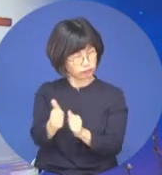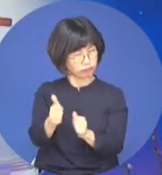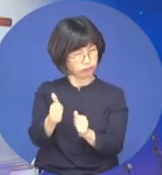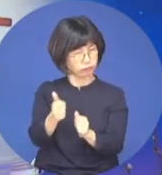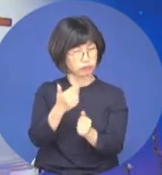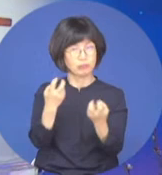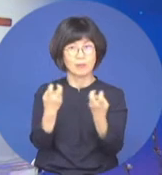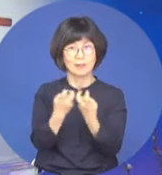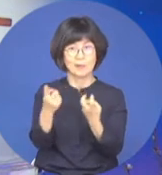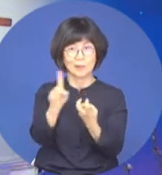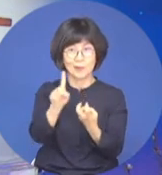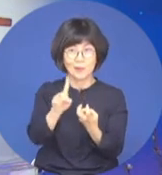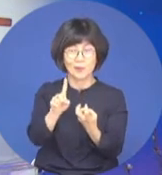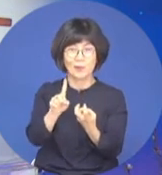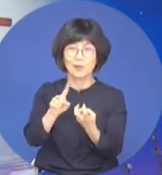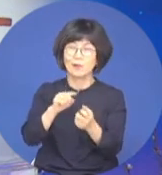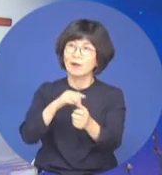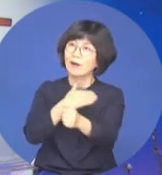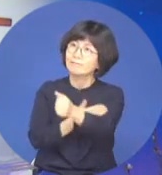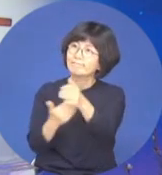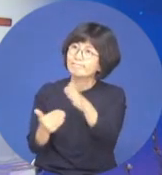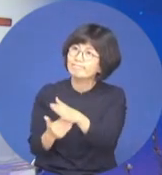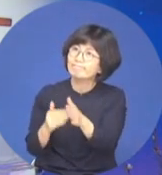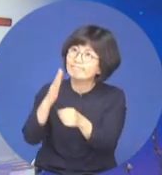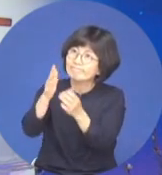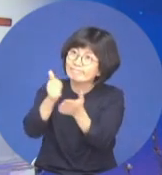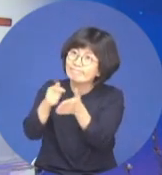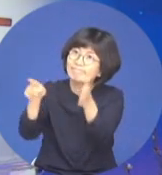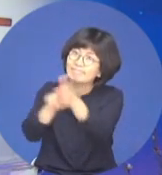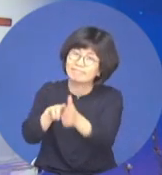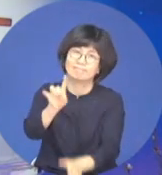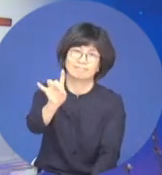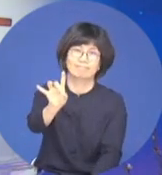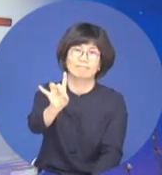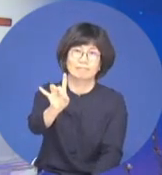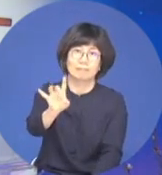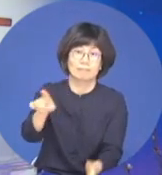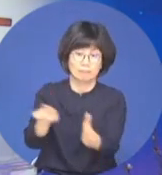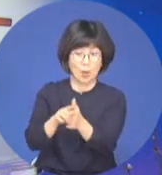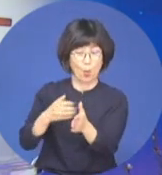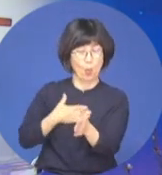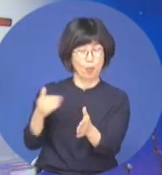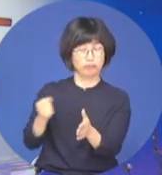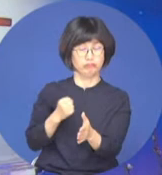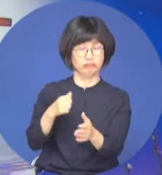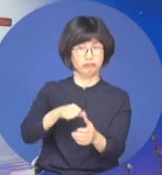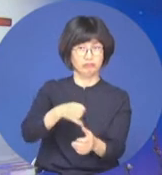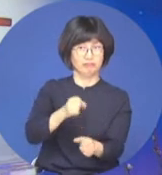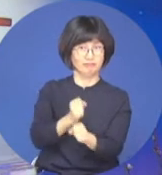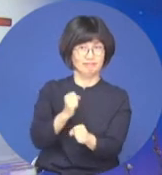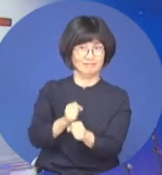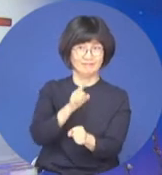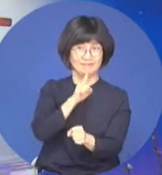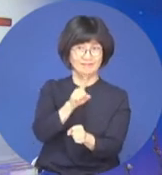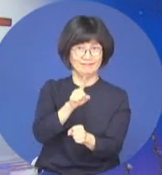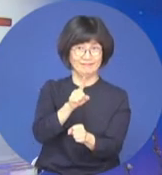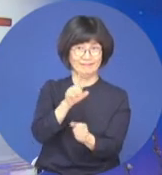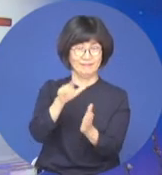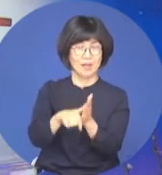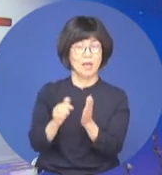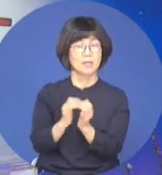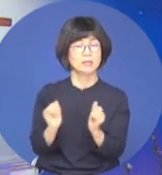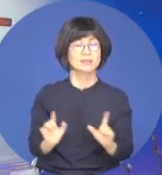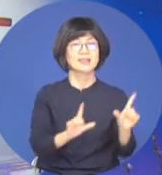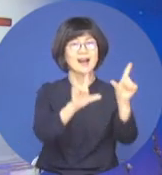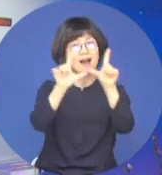믿는 길밖에 없다는 거예요. 믿음으로 사는 거예요. 믿음으로 구원받고 믿음으로 자녀됐다면 그 사는 방식, 인생을